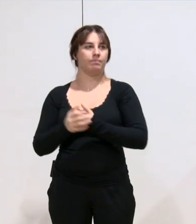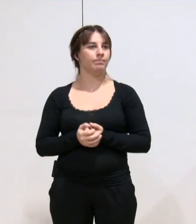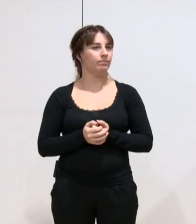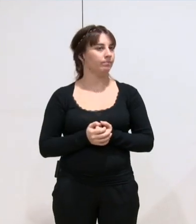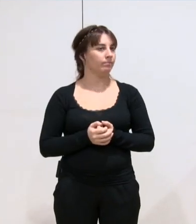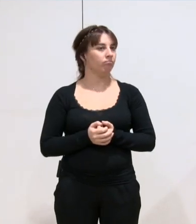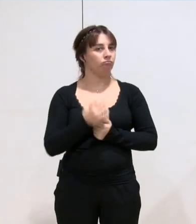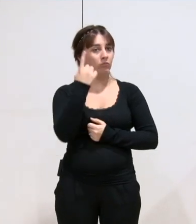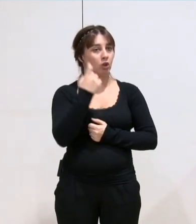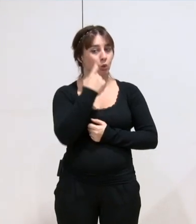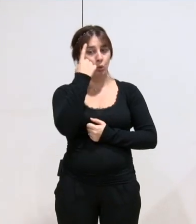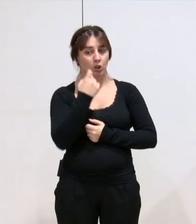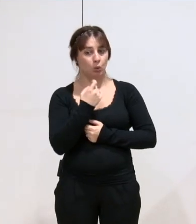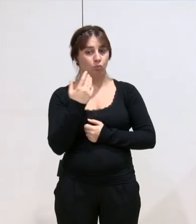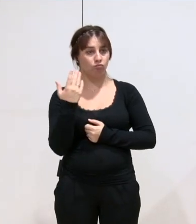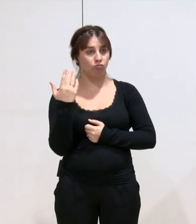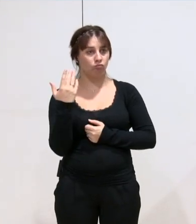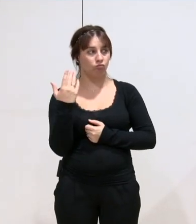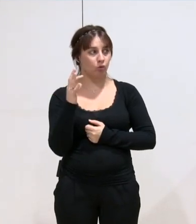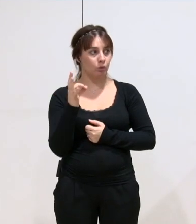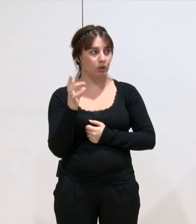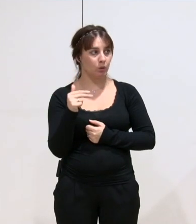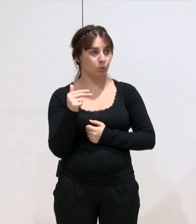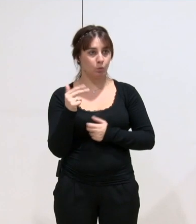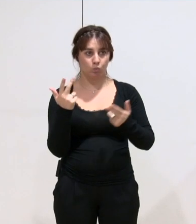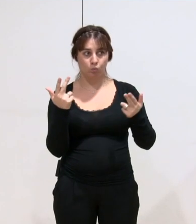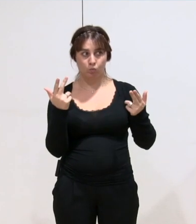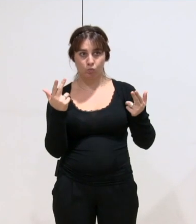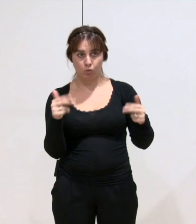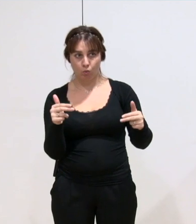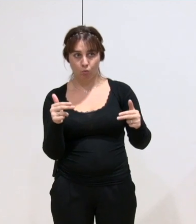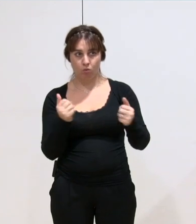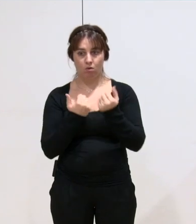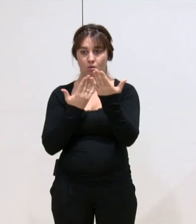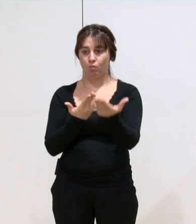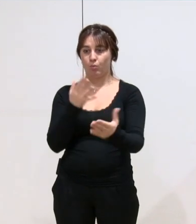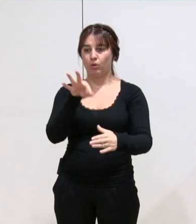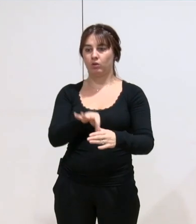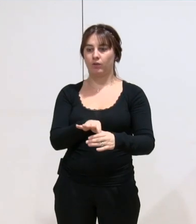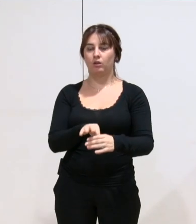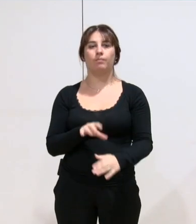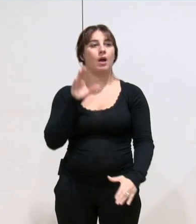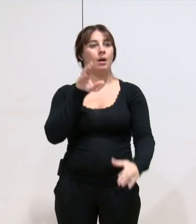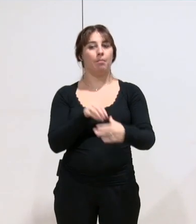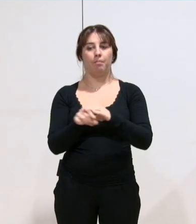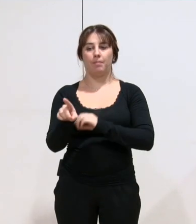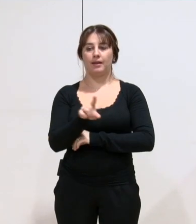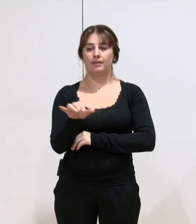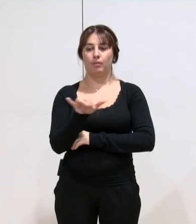Y a-t-il des questions sur ce sujet ? Non. Donc je le mets aux voix. Qui ne prend pas part au